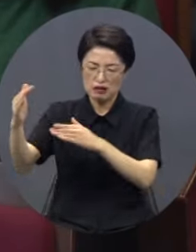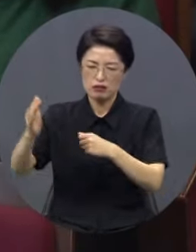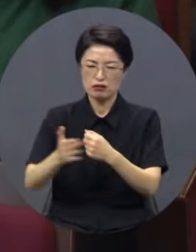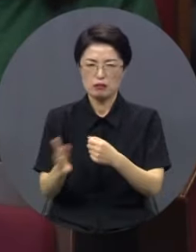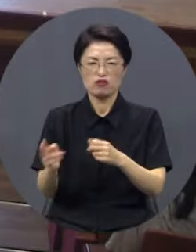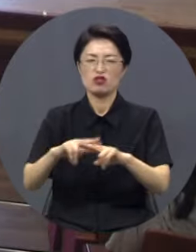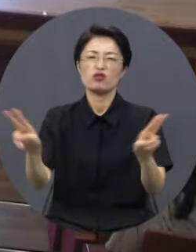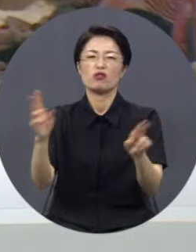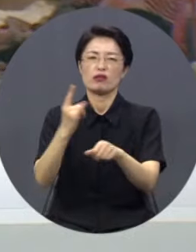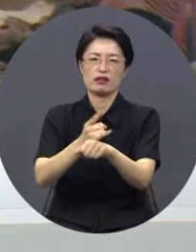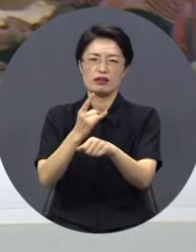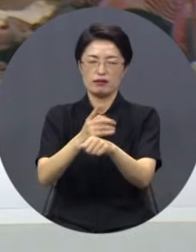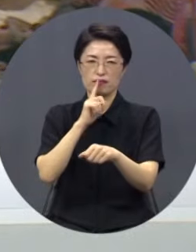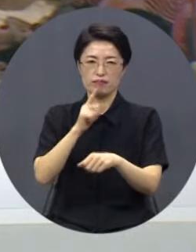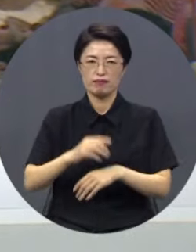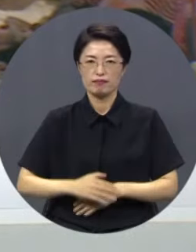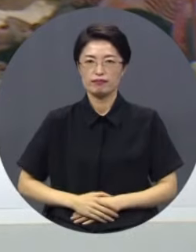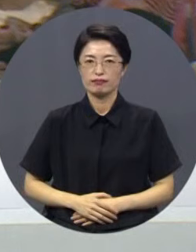추진이라는